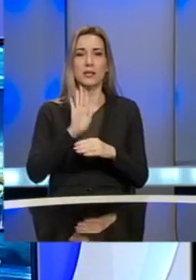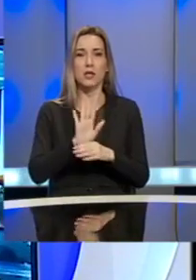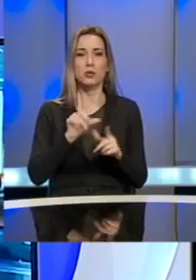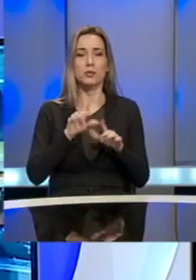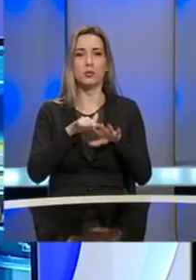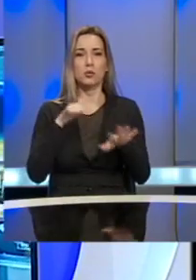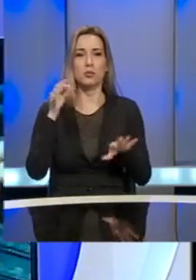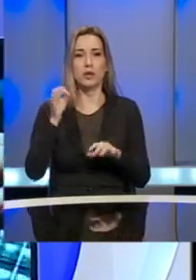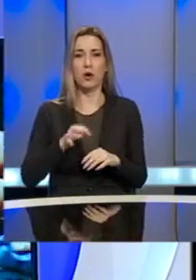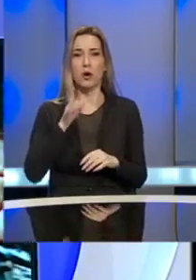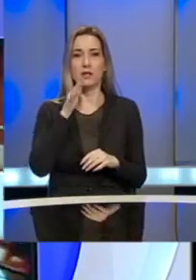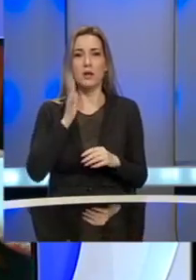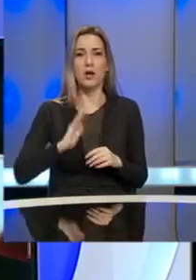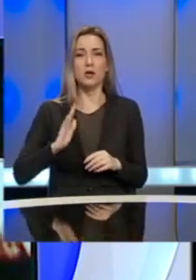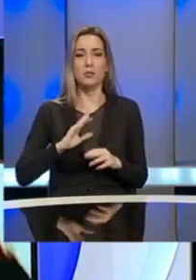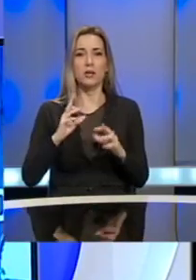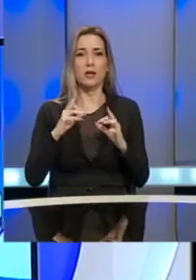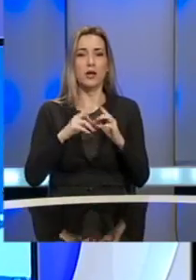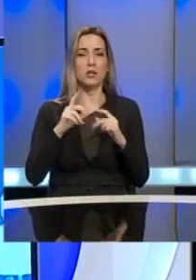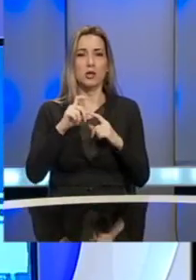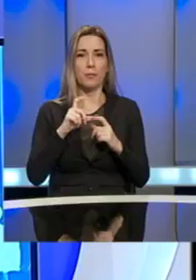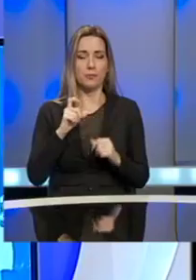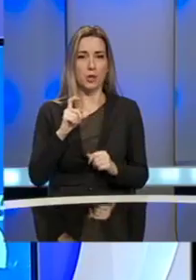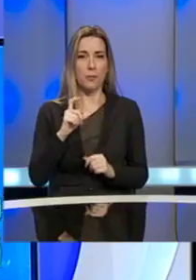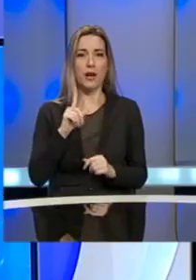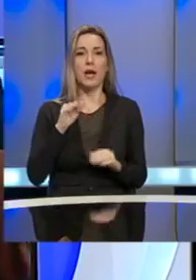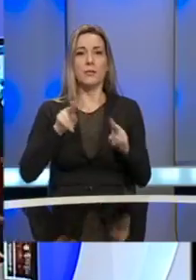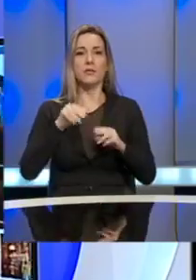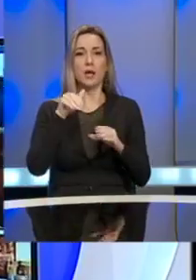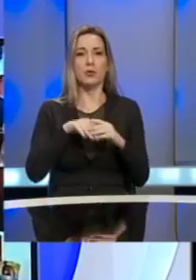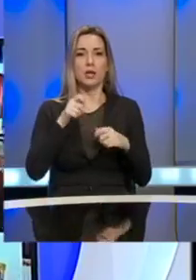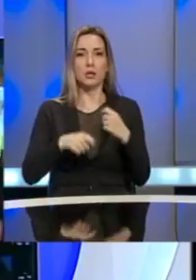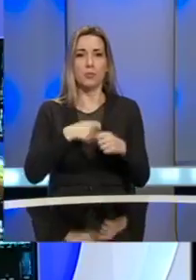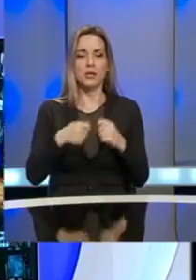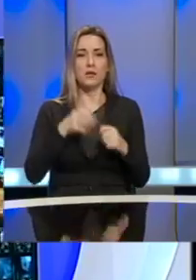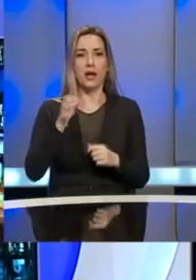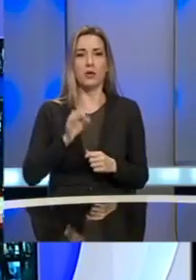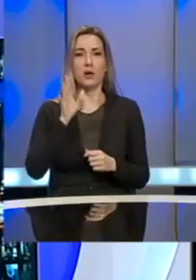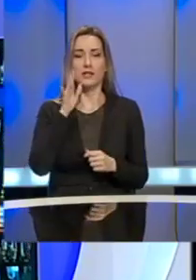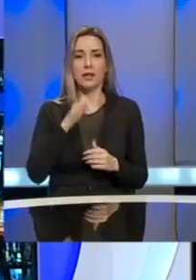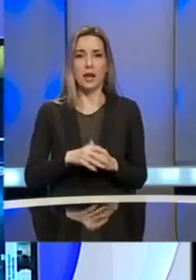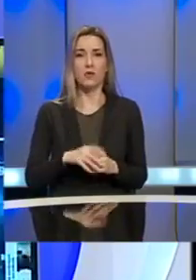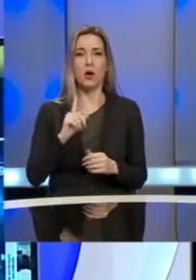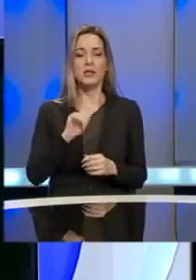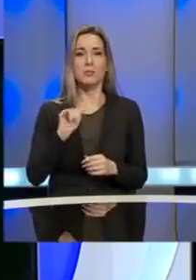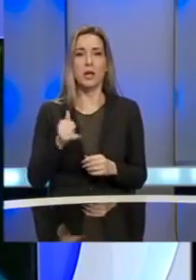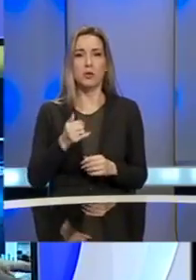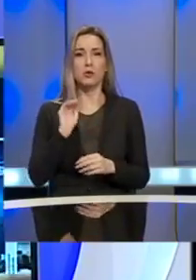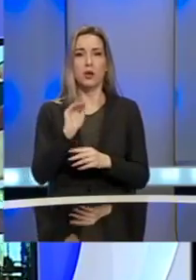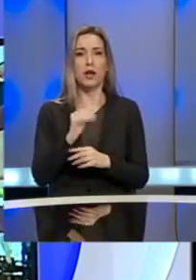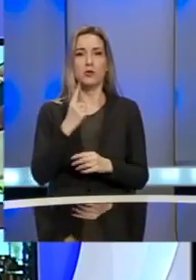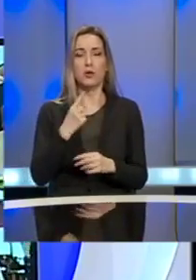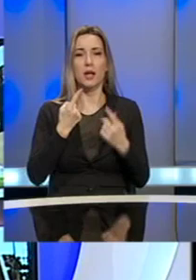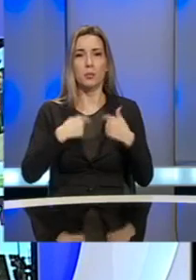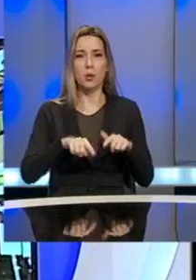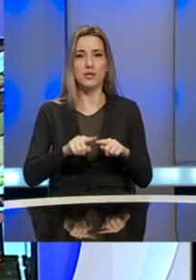Skupštini kantona Sarajevo, gospodin Naljoša Čampara i ministar unutrašnjih poslova kantona Sarajevo, Ismir Jusko. Najavit ćemo jedan